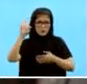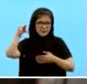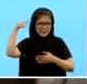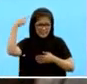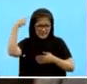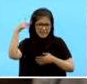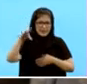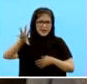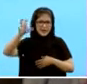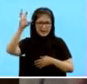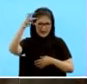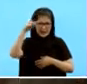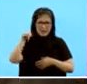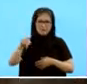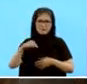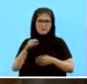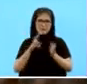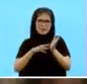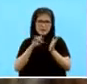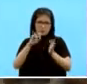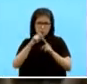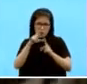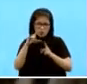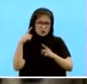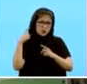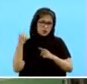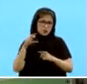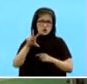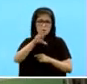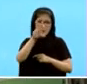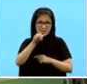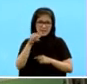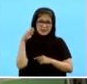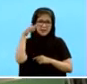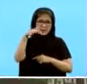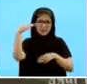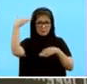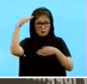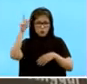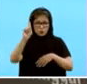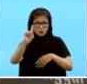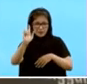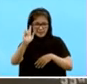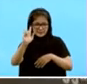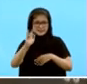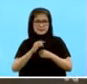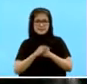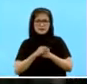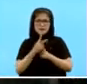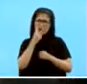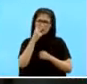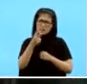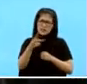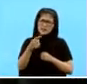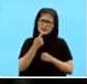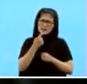Mulyadi, calon wakil gubernur Jawa Barat saat berkunjung ke sebuah mal di Bekasi, Jawa Barat. Deddy meninjau keberadaan instansi pelayanan publik yang